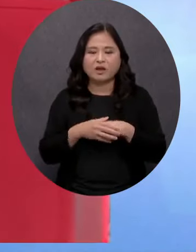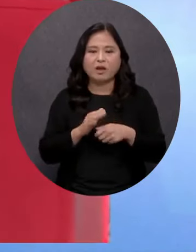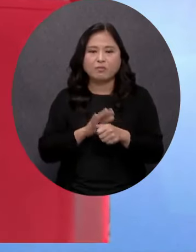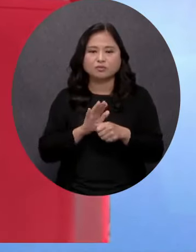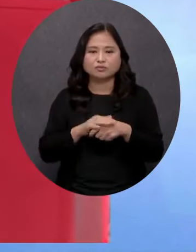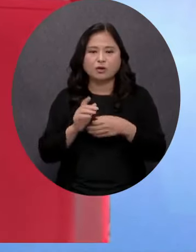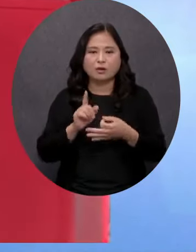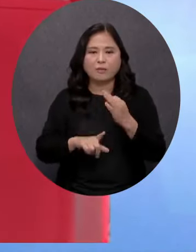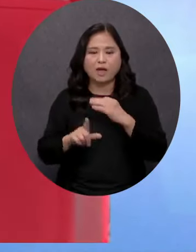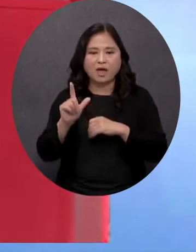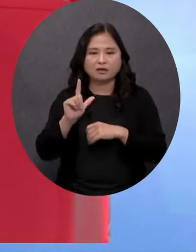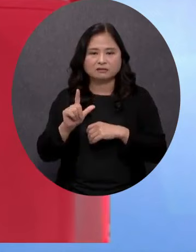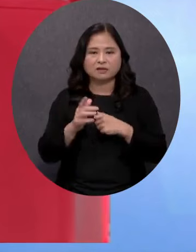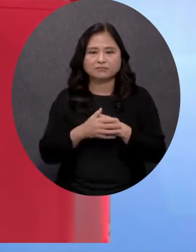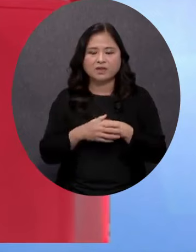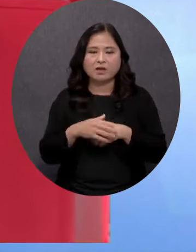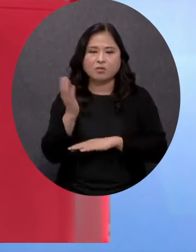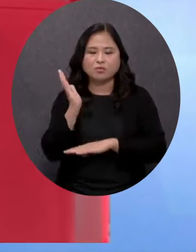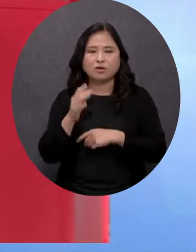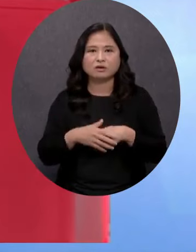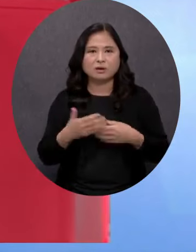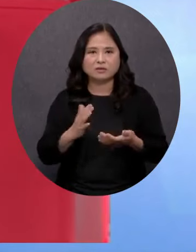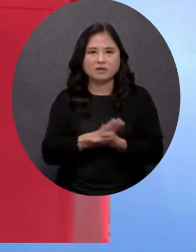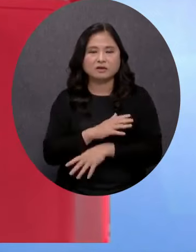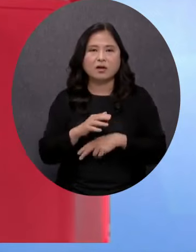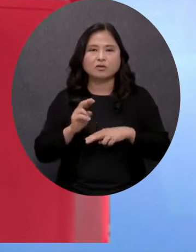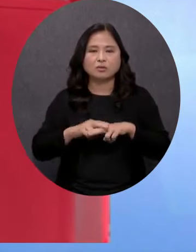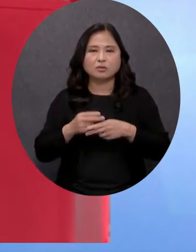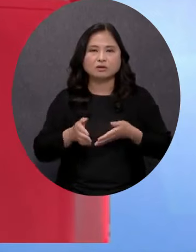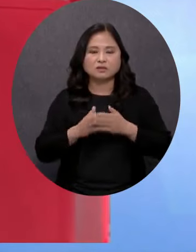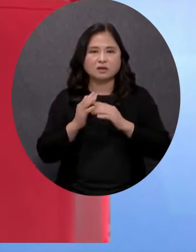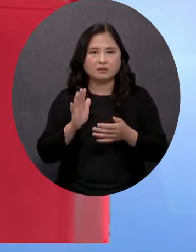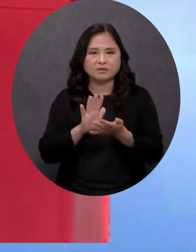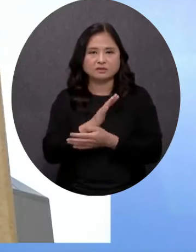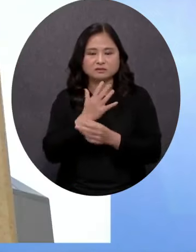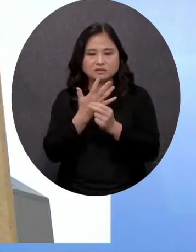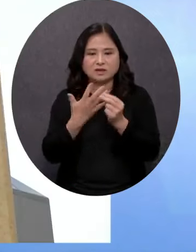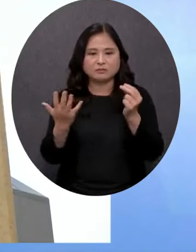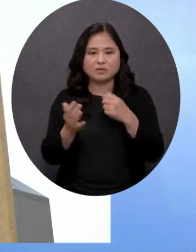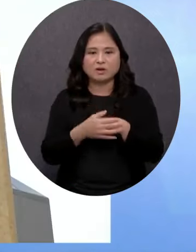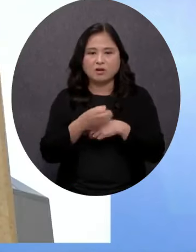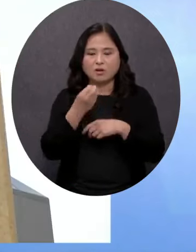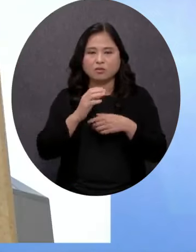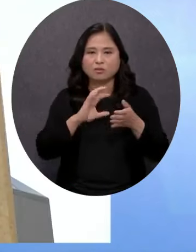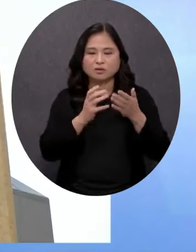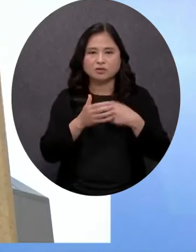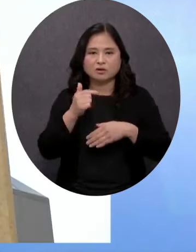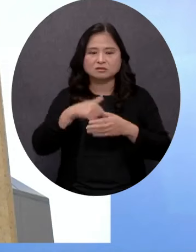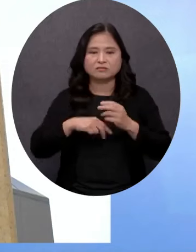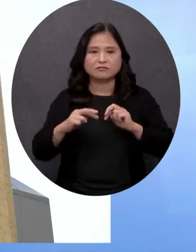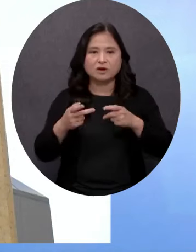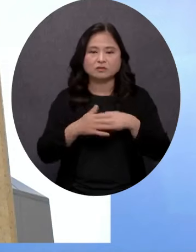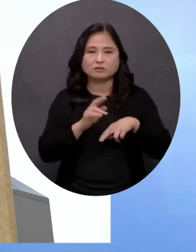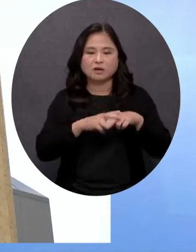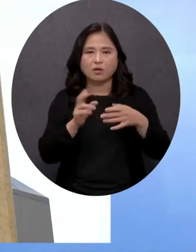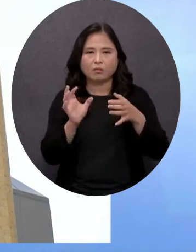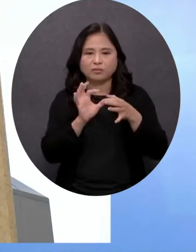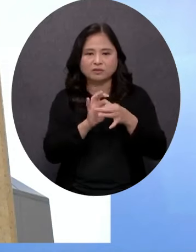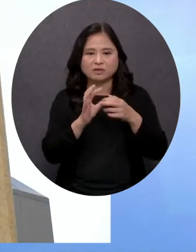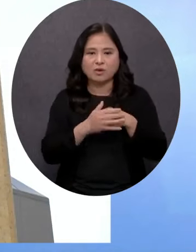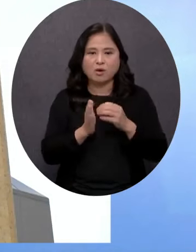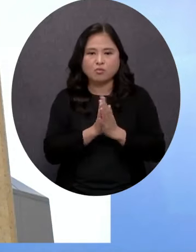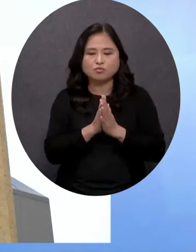致辞嗰阵话，今年是中华人民共和国成立75周年，港台会继续深化和内地连结，加强